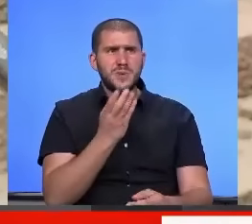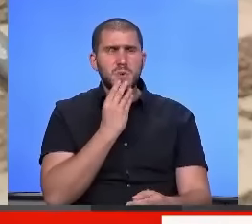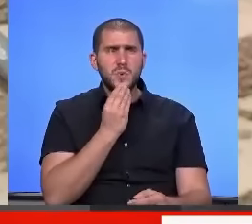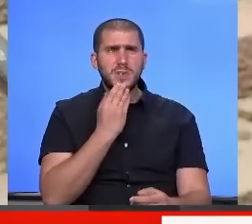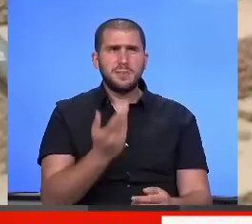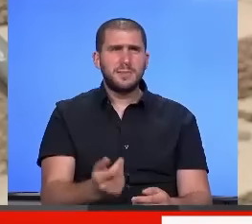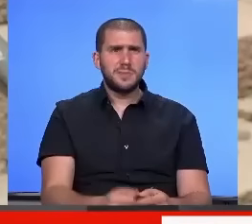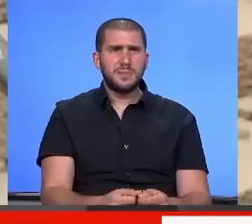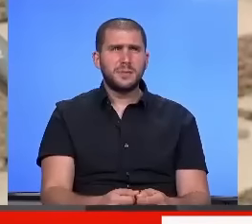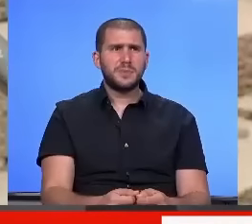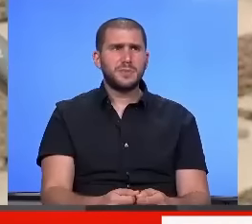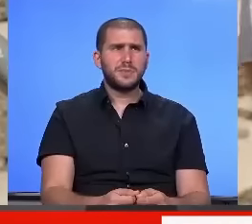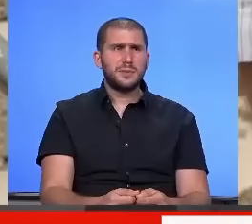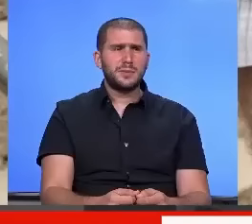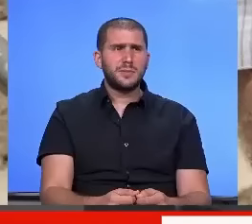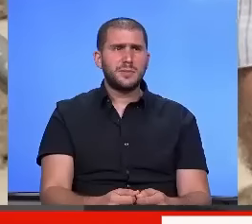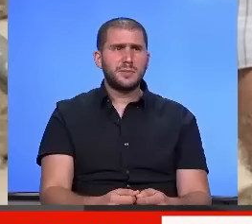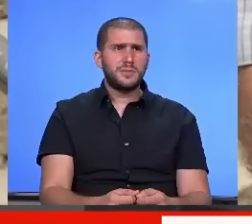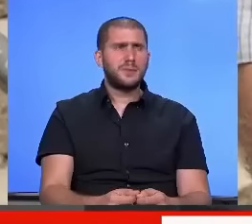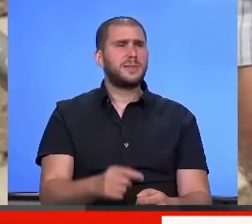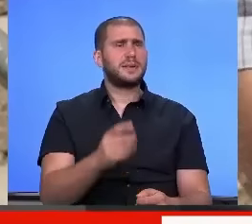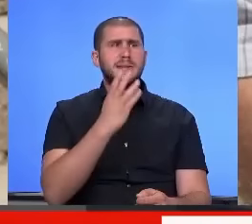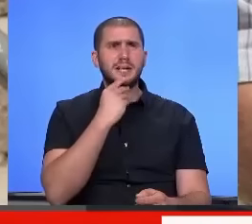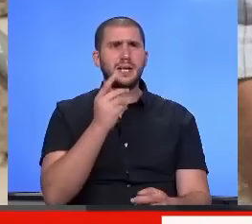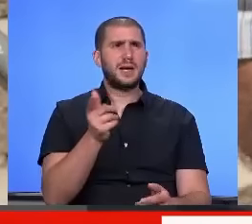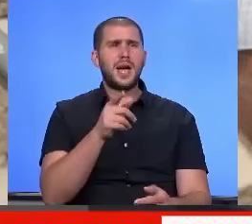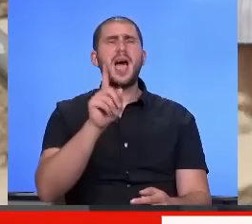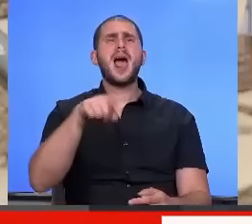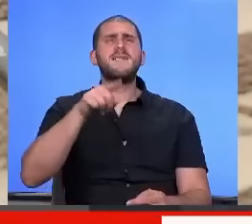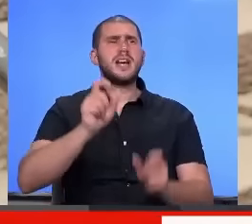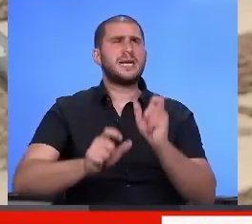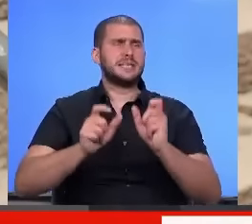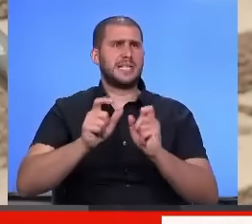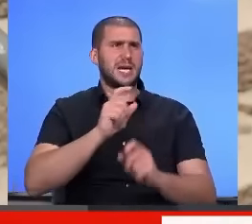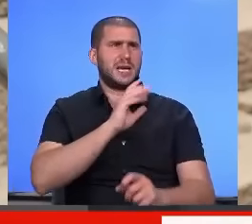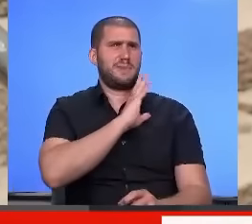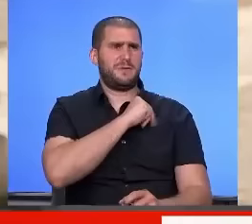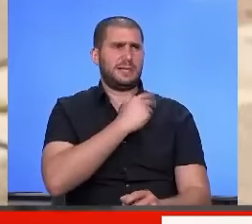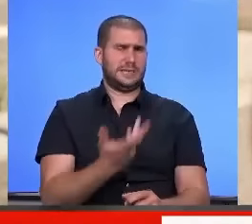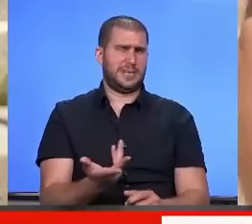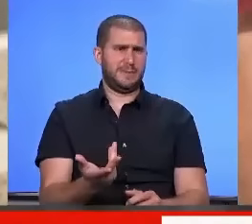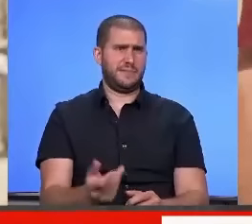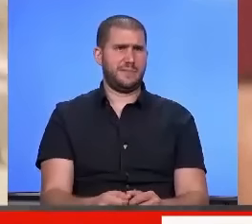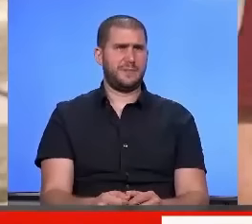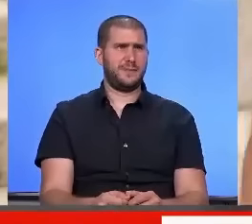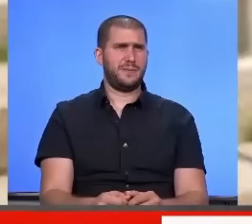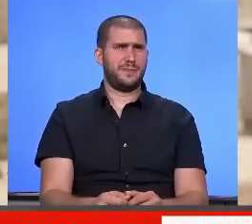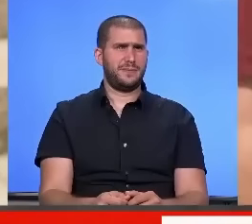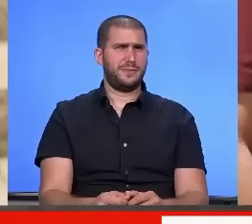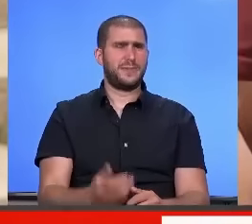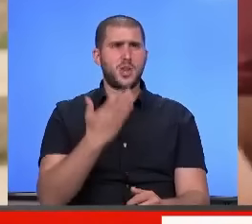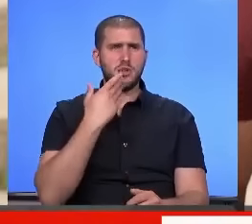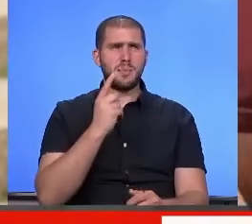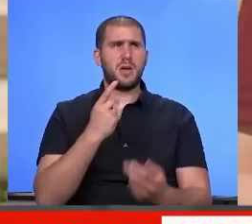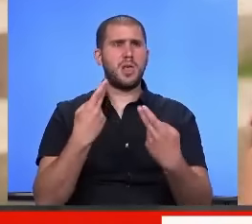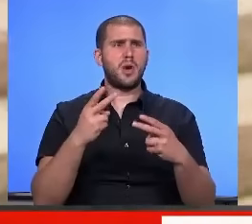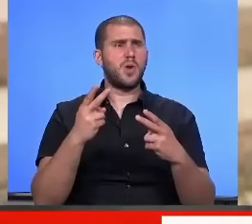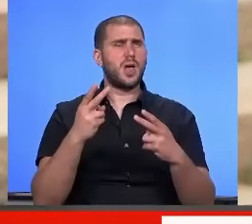1000 مواطن يهودي. اسرائيل قتلت الوف من المواطنين الفلسطينيين. الانسان